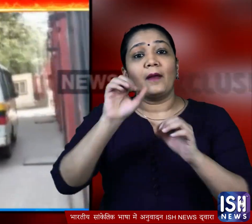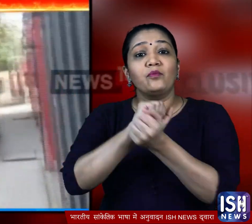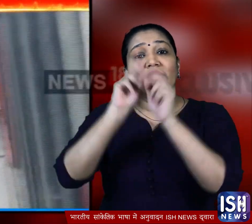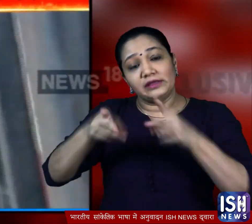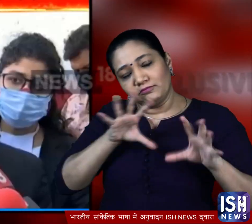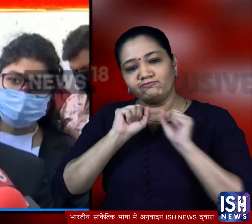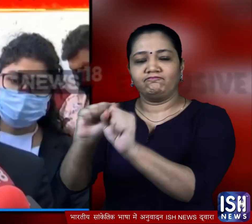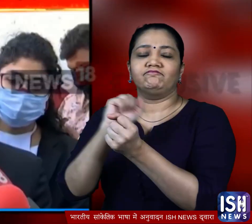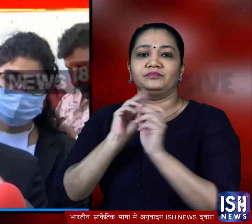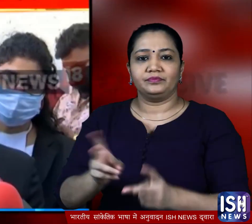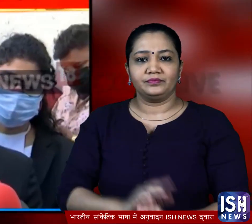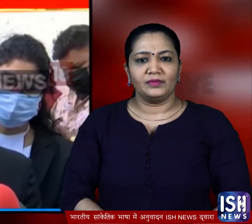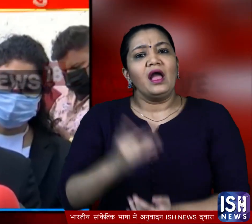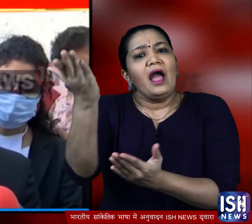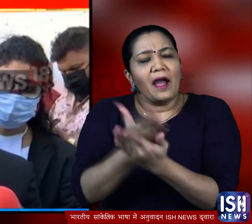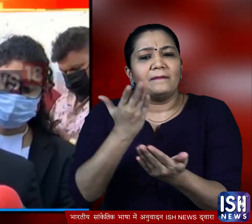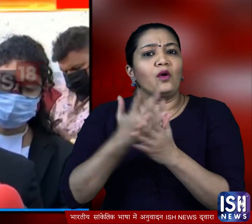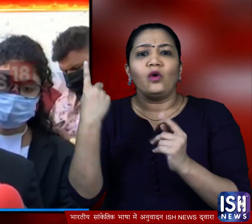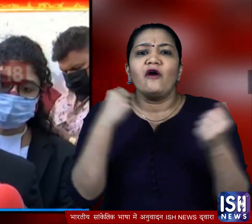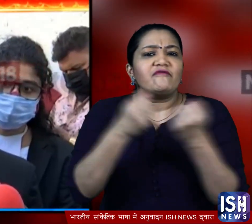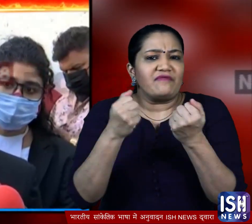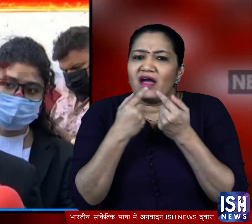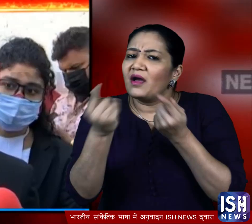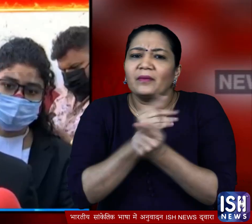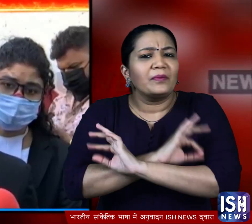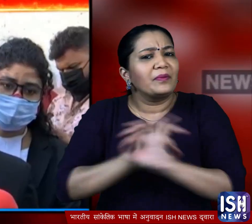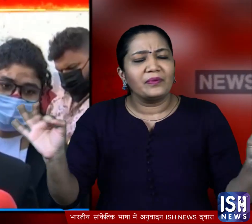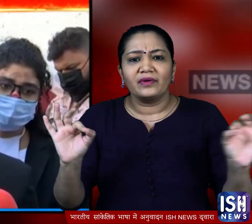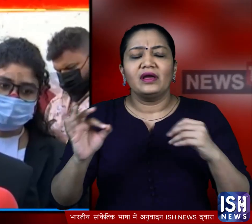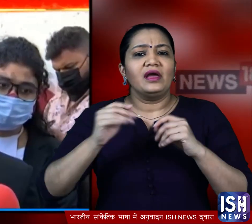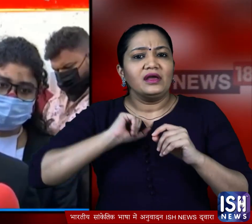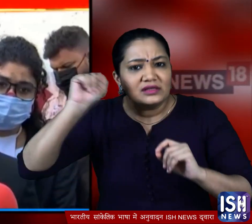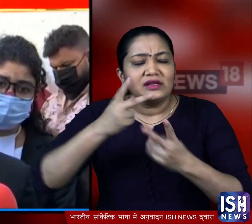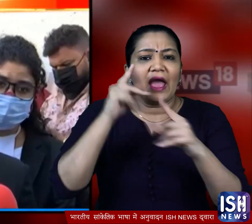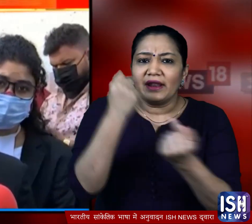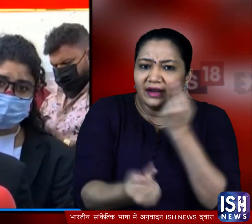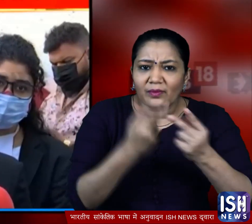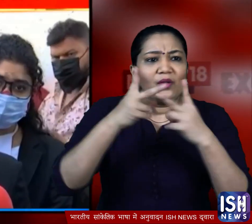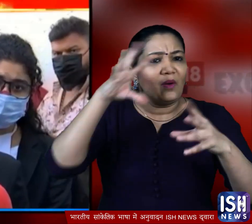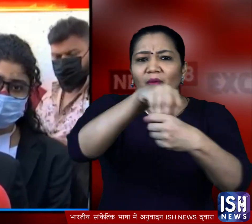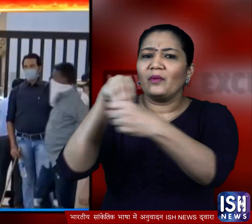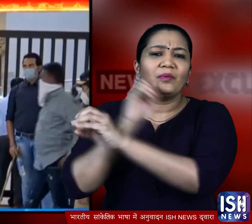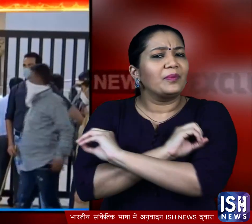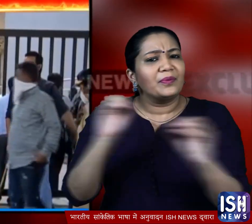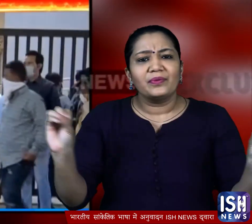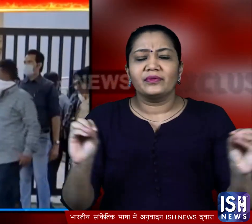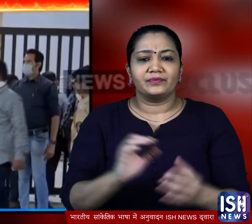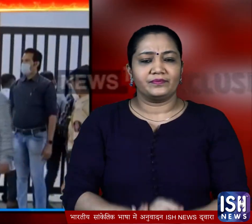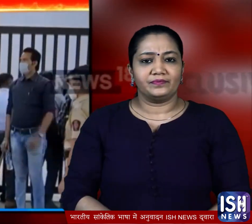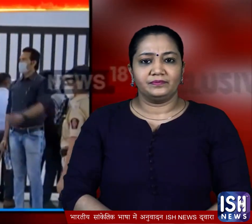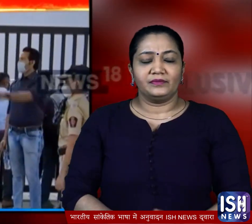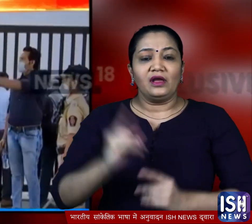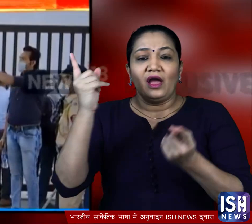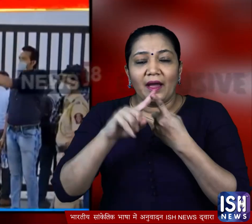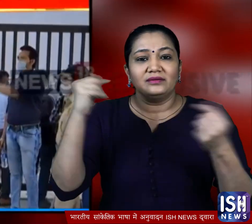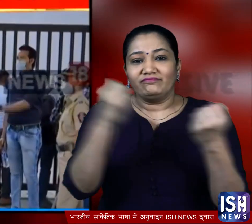हिरासत में भेज दिया गया। निवेदन देने के लिए बुलाया था, दंगल करने के लिए किसको नहीं बुलाया था, ना ये कौन से पॉलिटिकल पार्टी का एजेंडा था। एक दिन पहले हुई